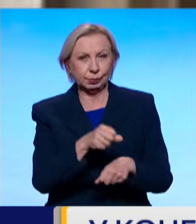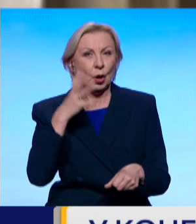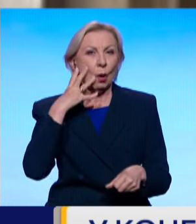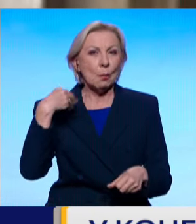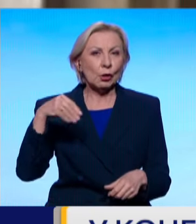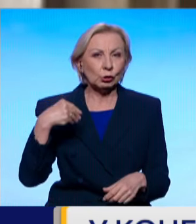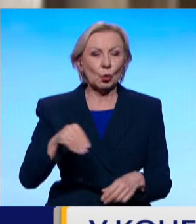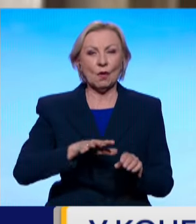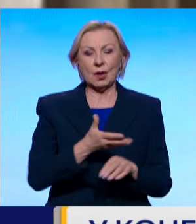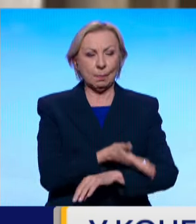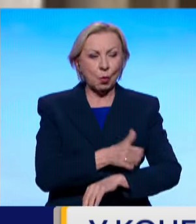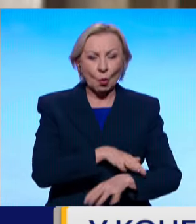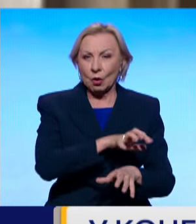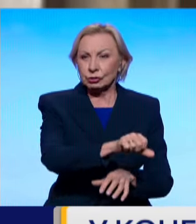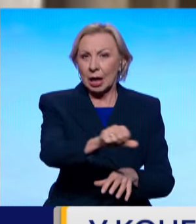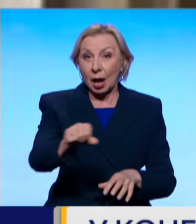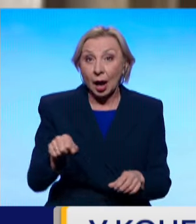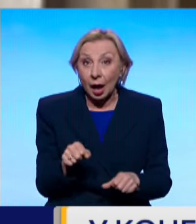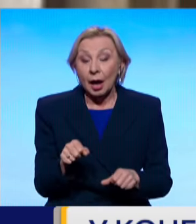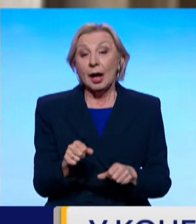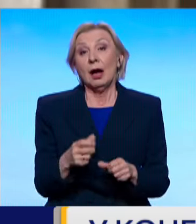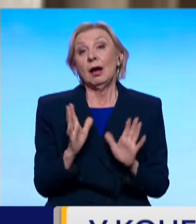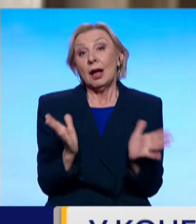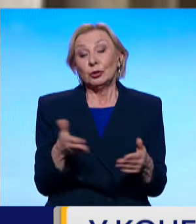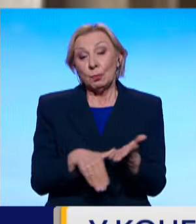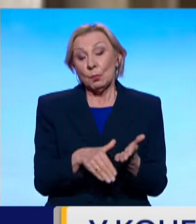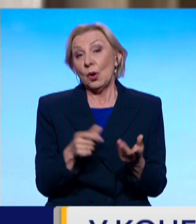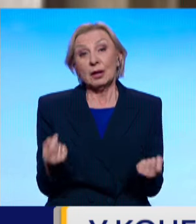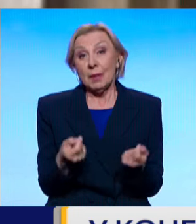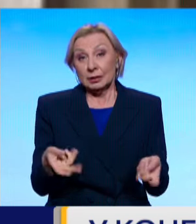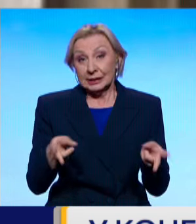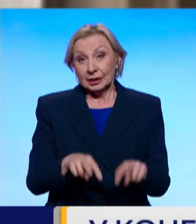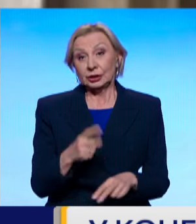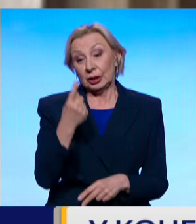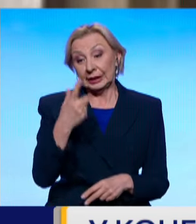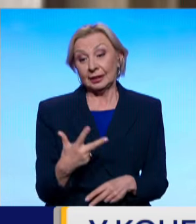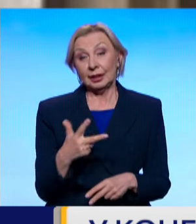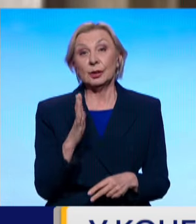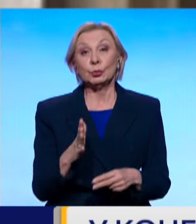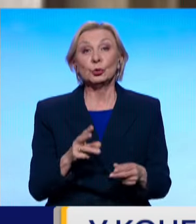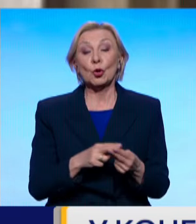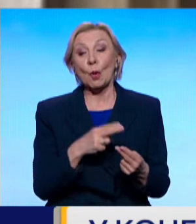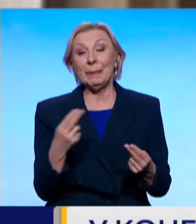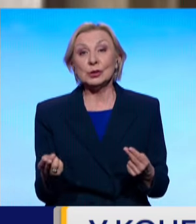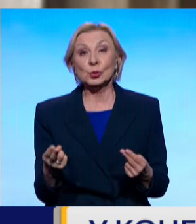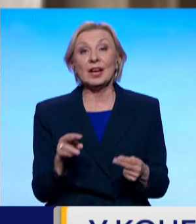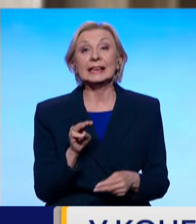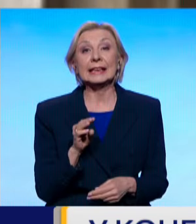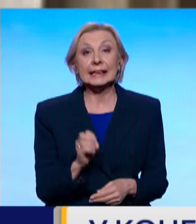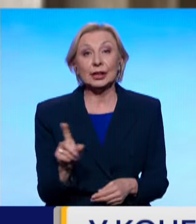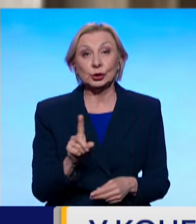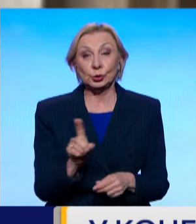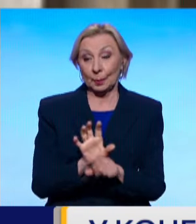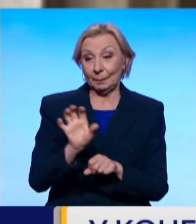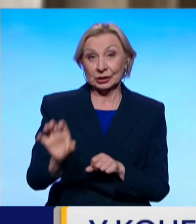Балкани. Дуже багато допомоги залишиться, ну, типу, одна третина це піде на, будуть компенсувати те, що пішло